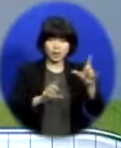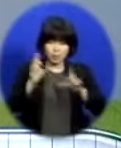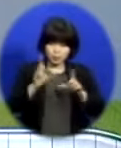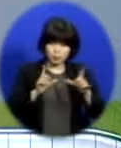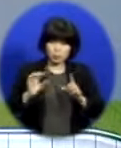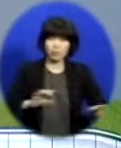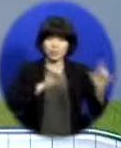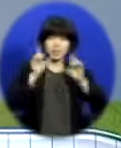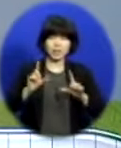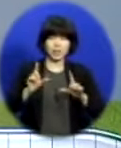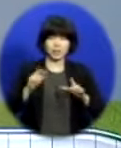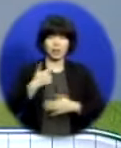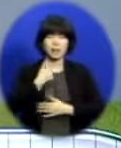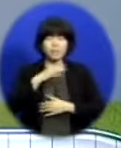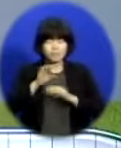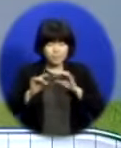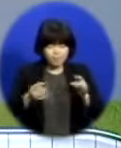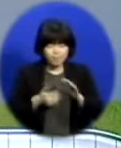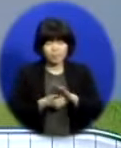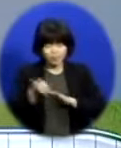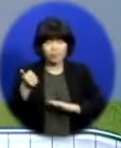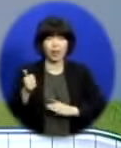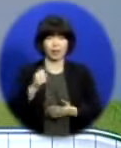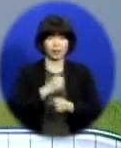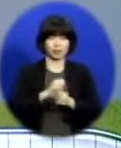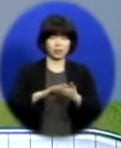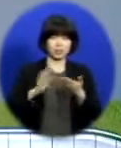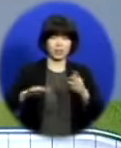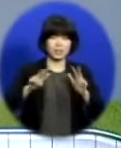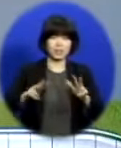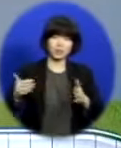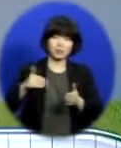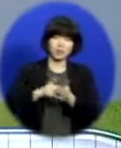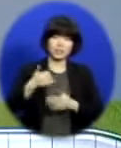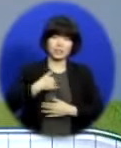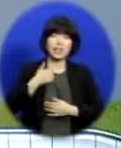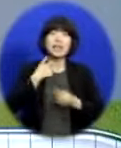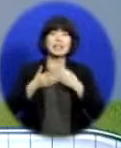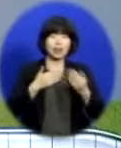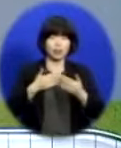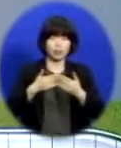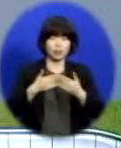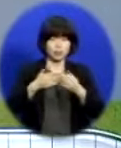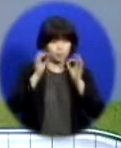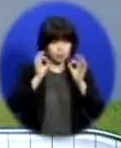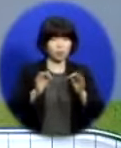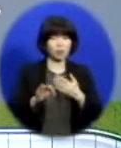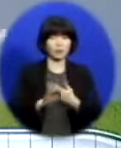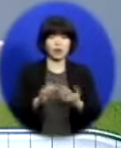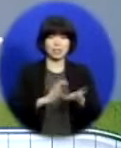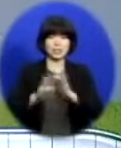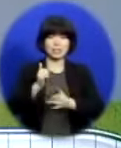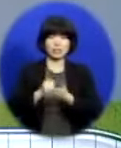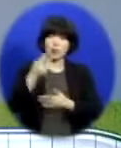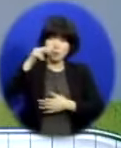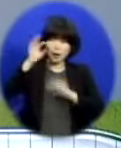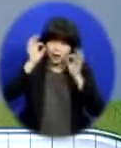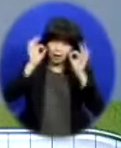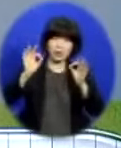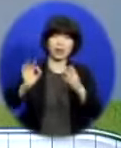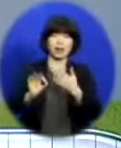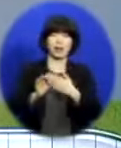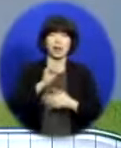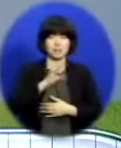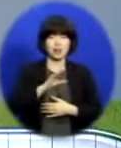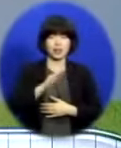살기를 갈망합니다 저는 지금까지 제 경험상 예수님을 바라보아야만 제가